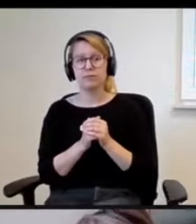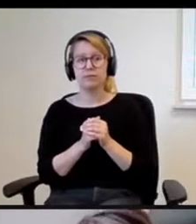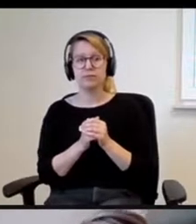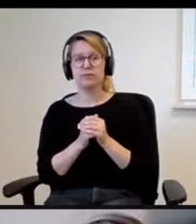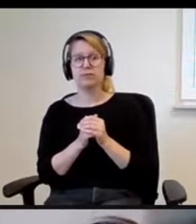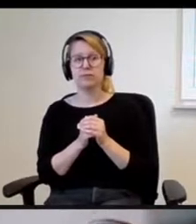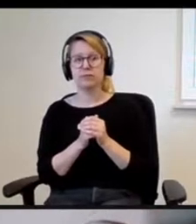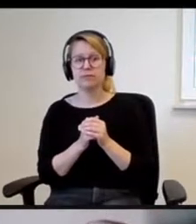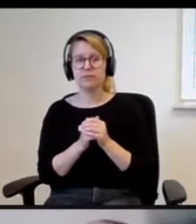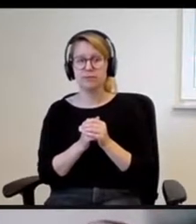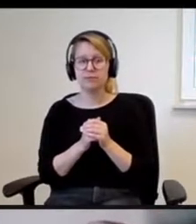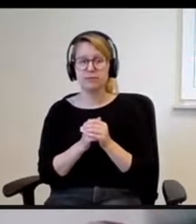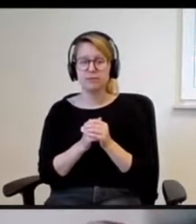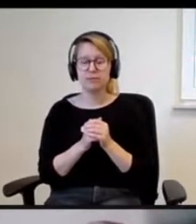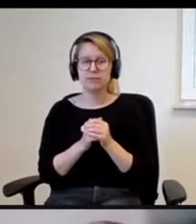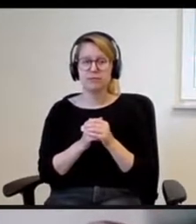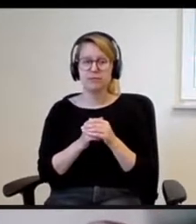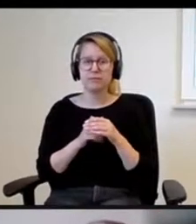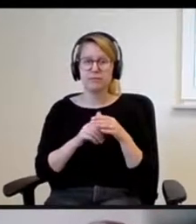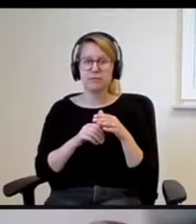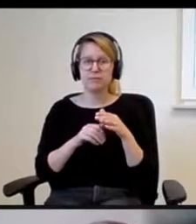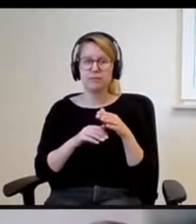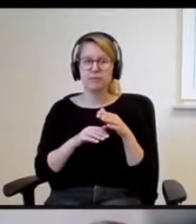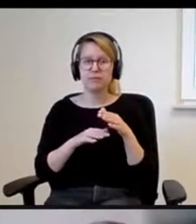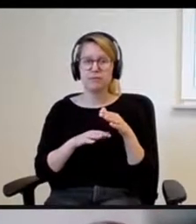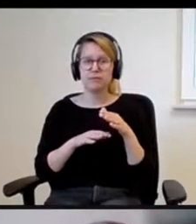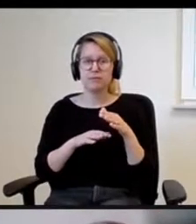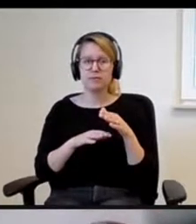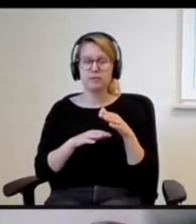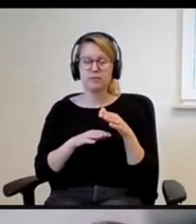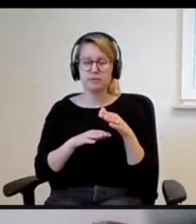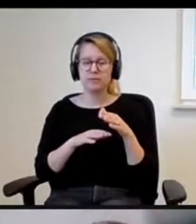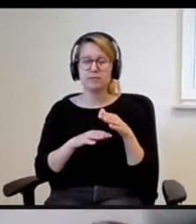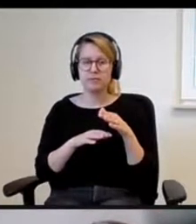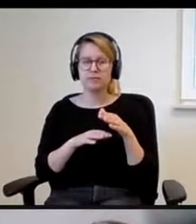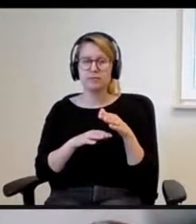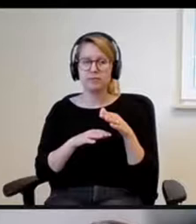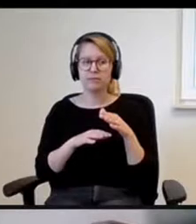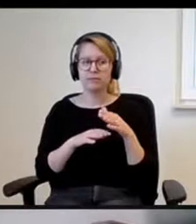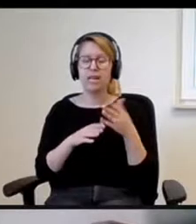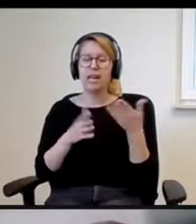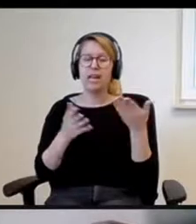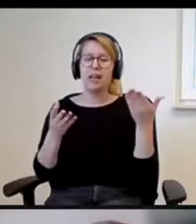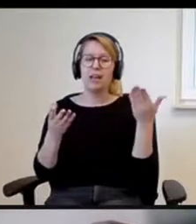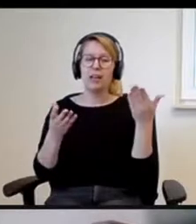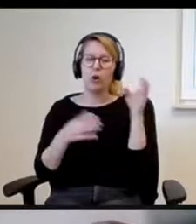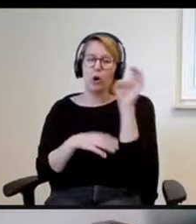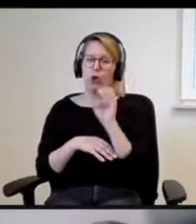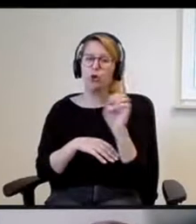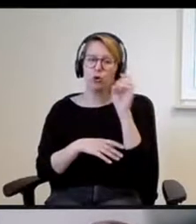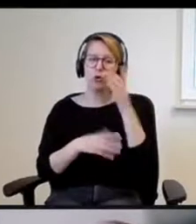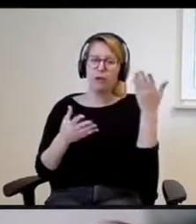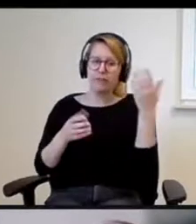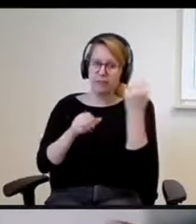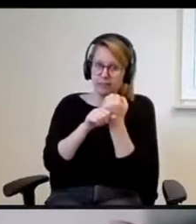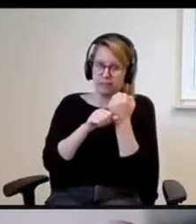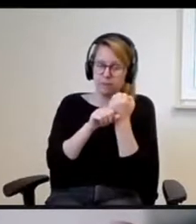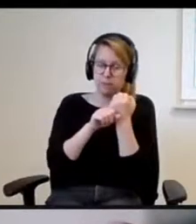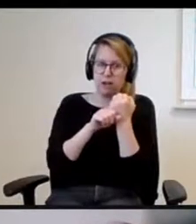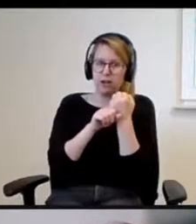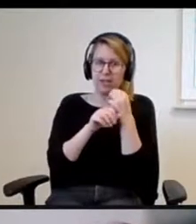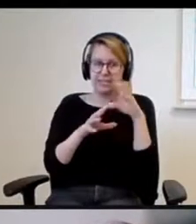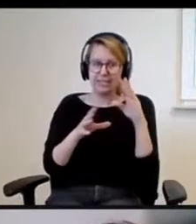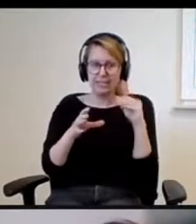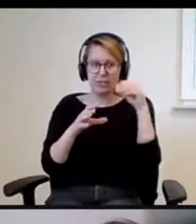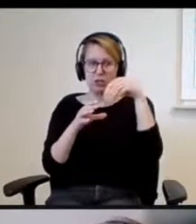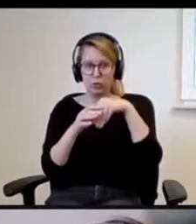De Thibaut Menke. Que fait l'Europe pour favoriser l'inclusion scolaire? On sait très bien que ce